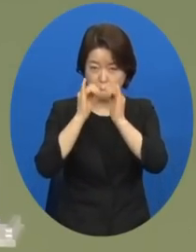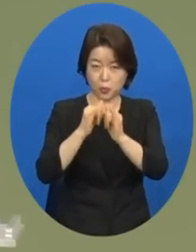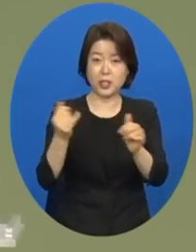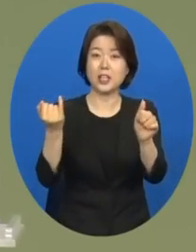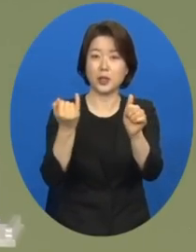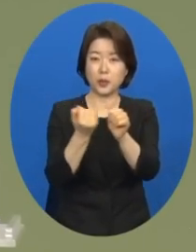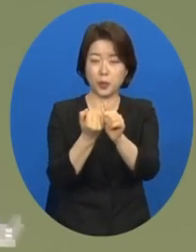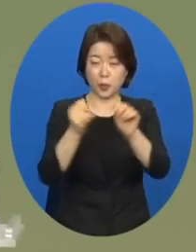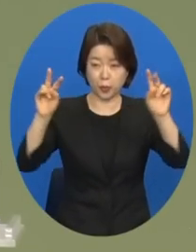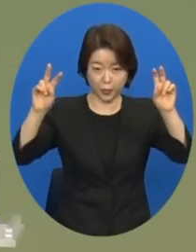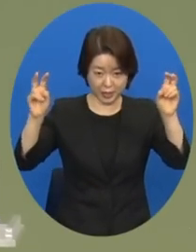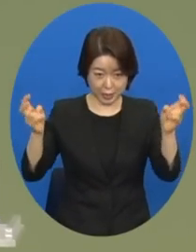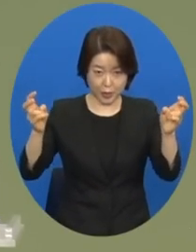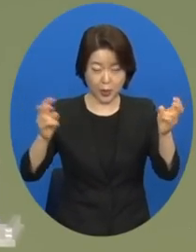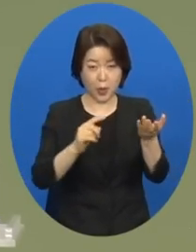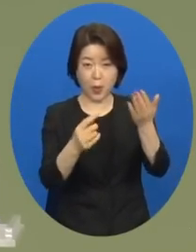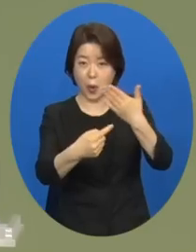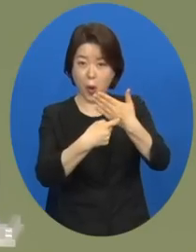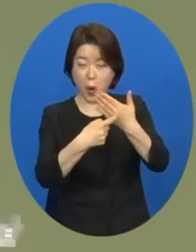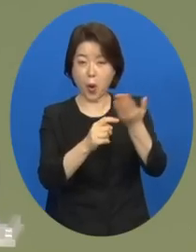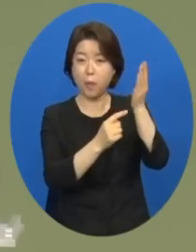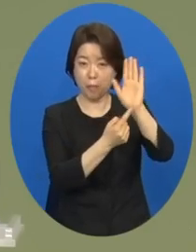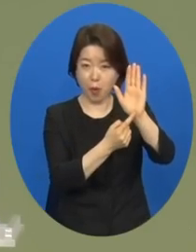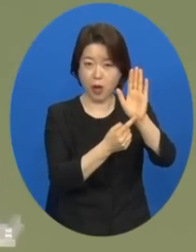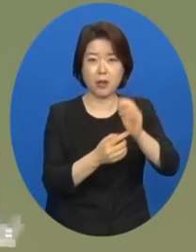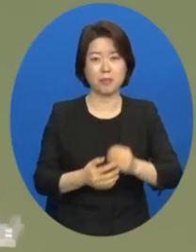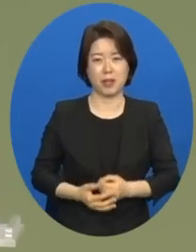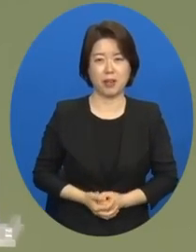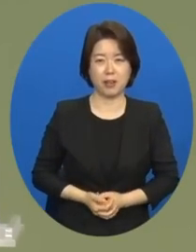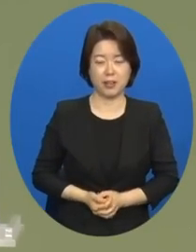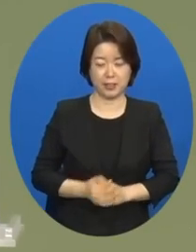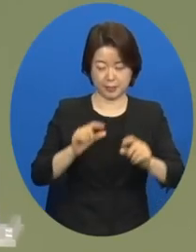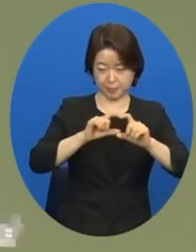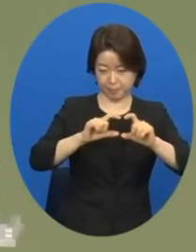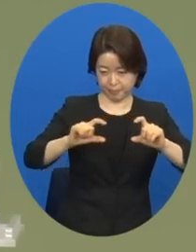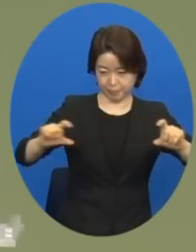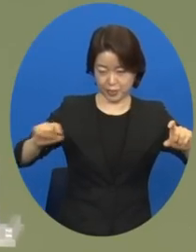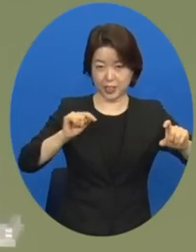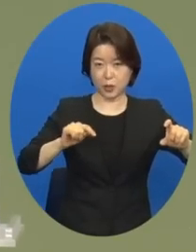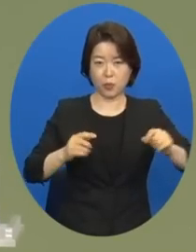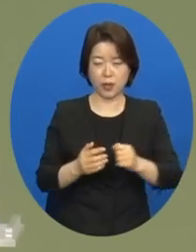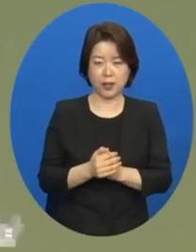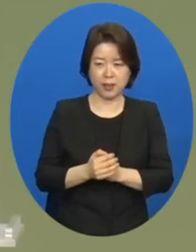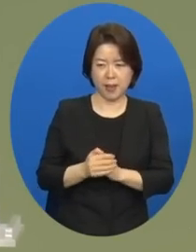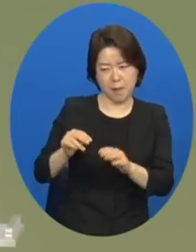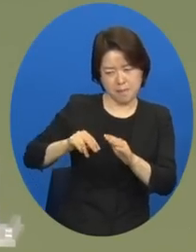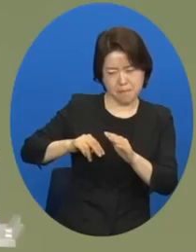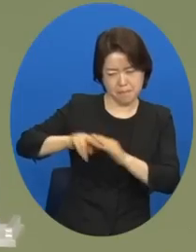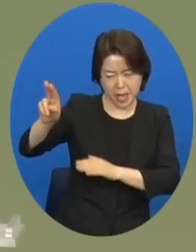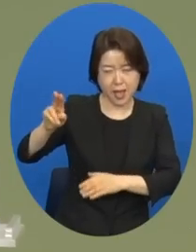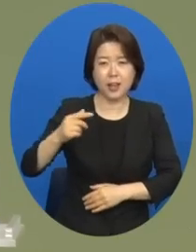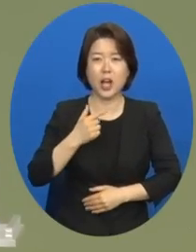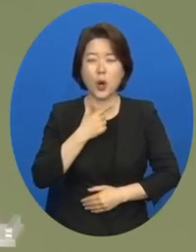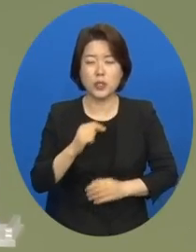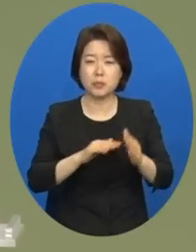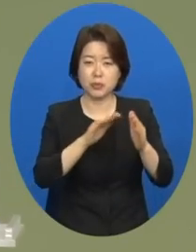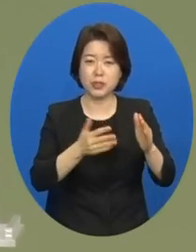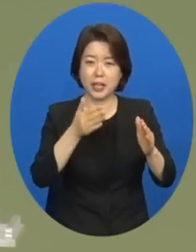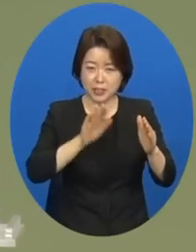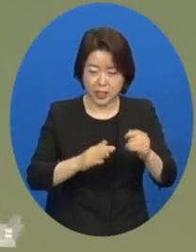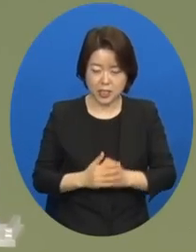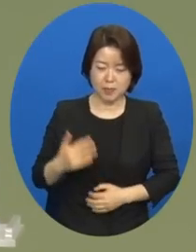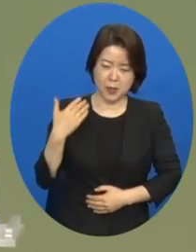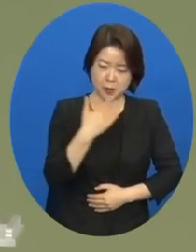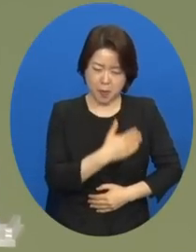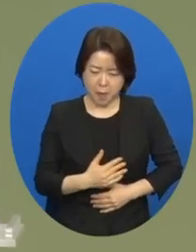결혼이라는 표지에 띄지에 이렇게 적혀 있어요 뛰쳐나가고 싶은 가정이라도 온몸으로